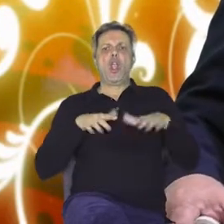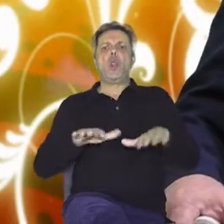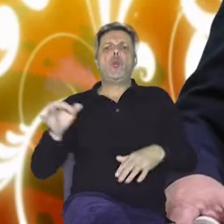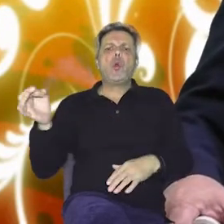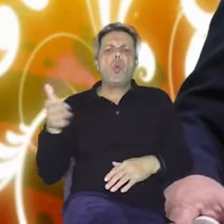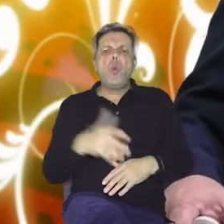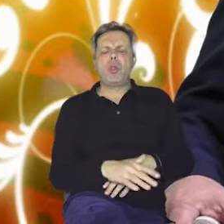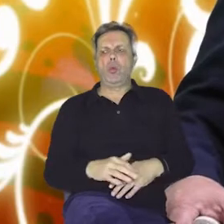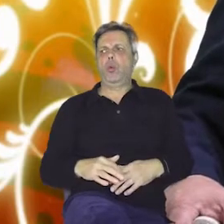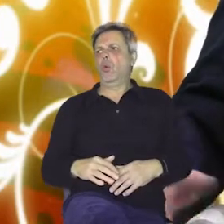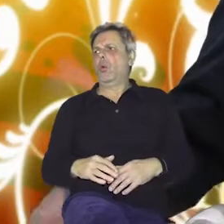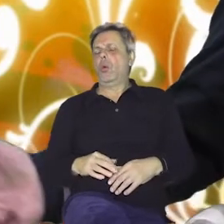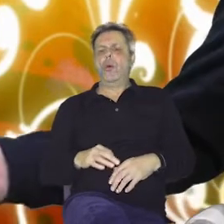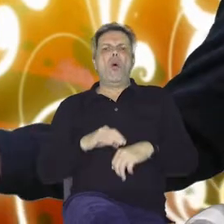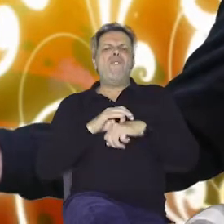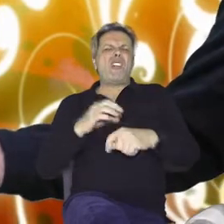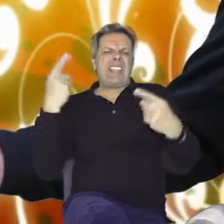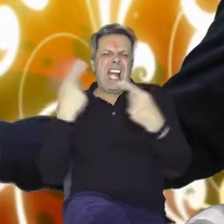se tisuće ratova,